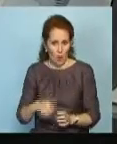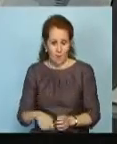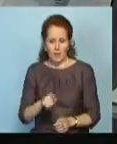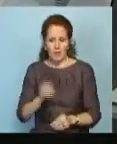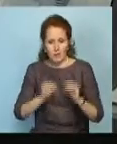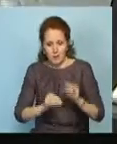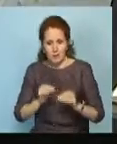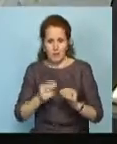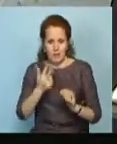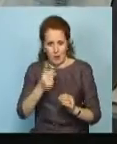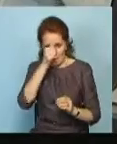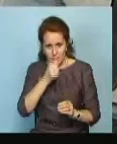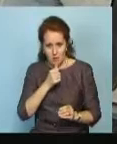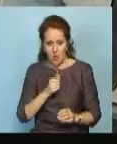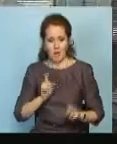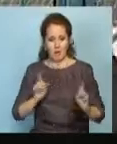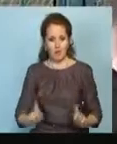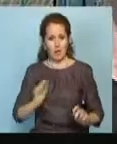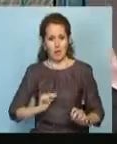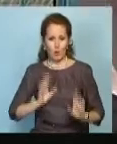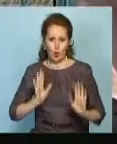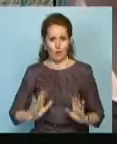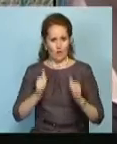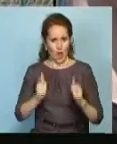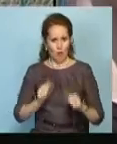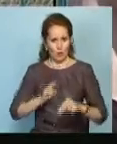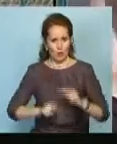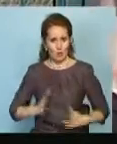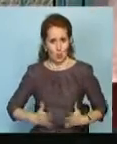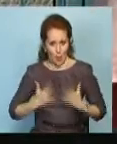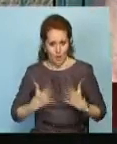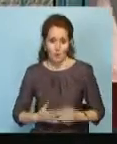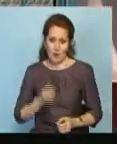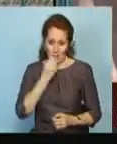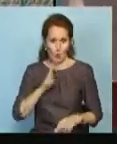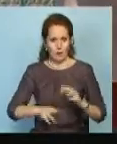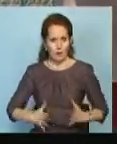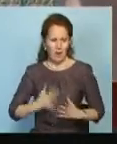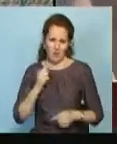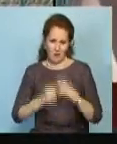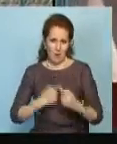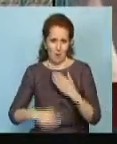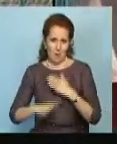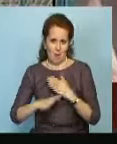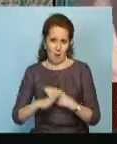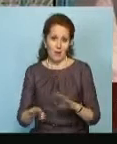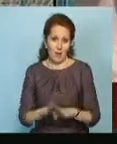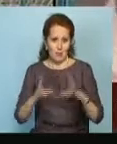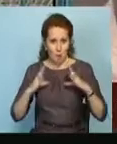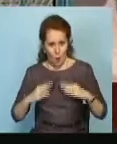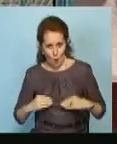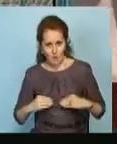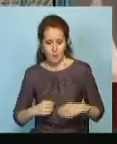садился за работу только в хорошем настроении. Хорошее настроение, конечно, оно всегда помогает, как и спокойствие. Собственно, когда ты делаешь, к